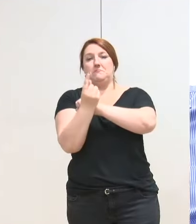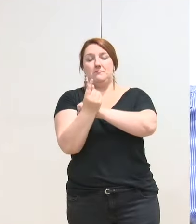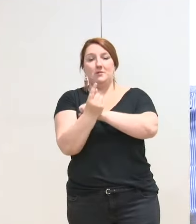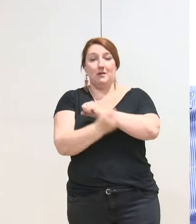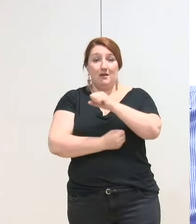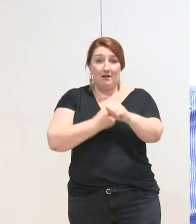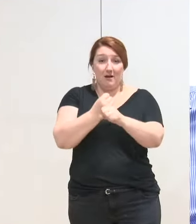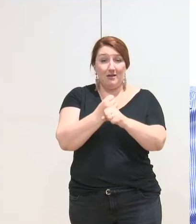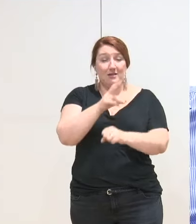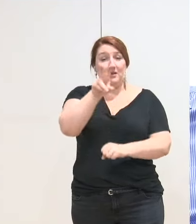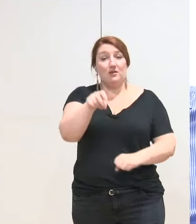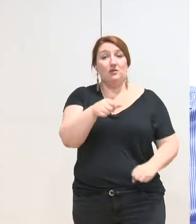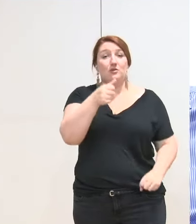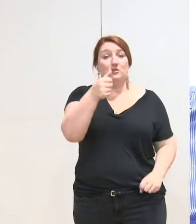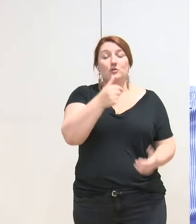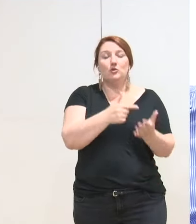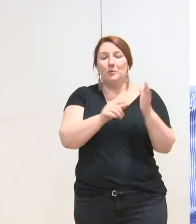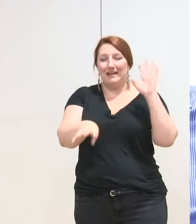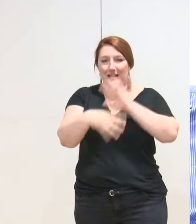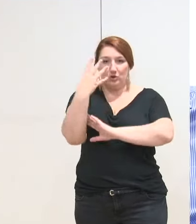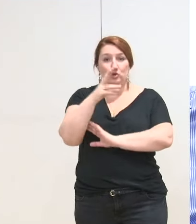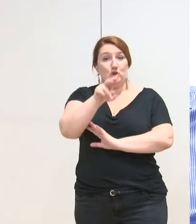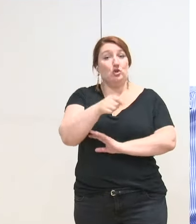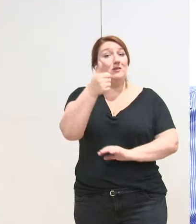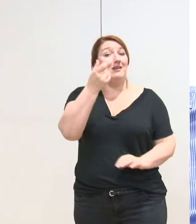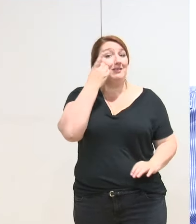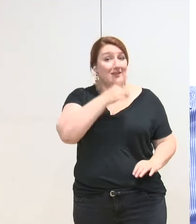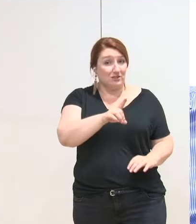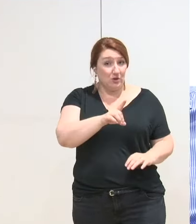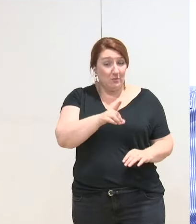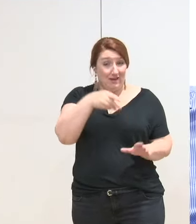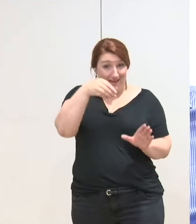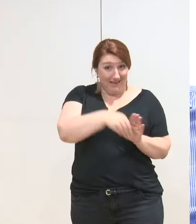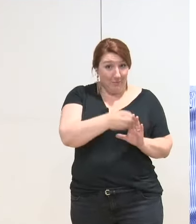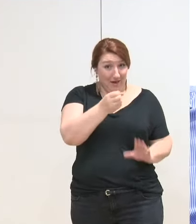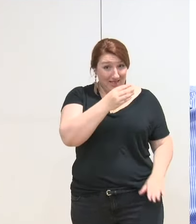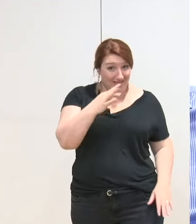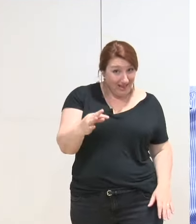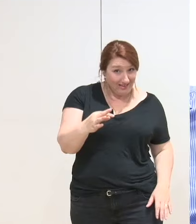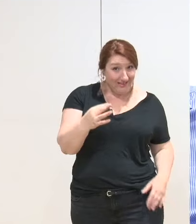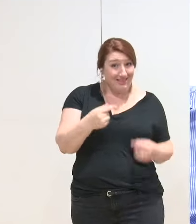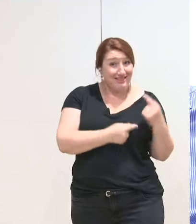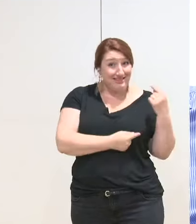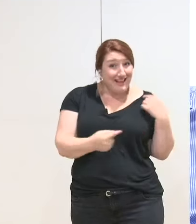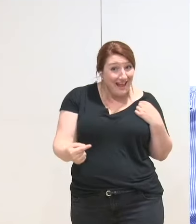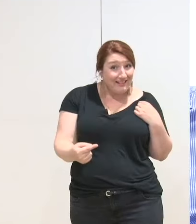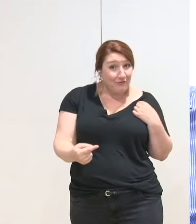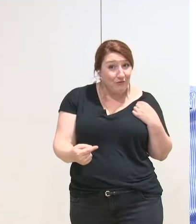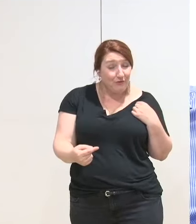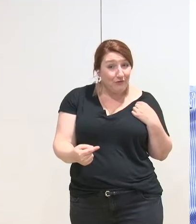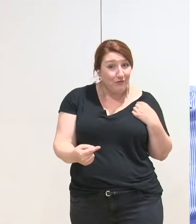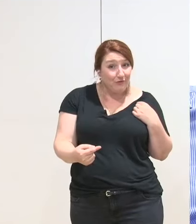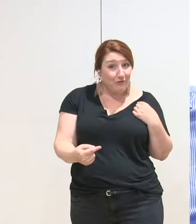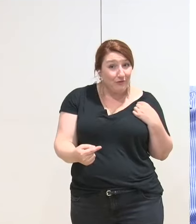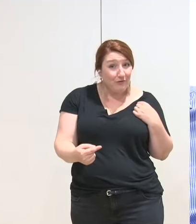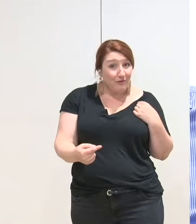décembre 2014 avec une épargne nette négative quand on sait ce qui